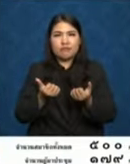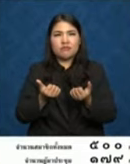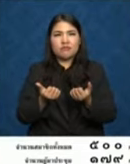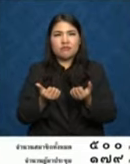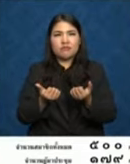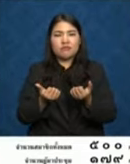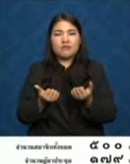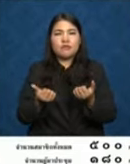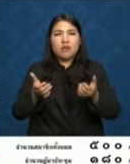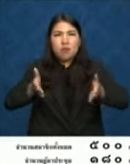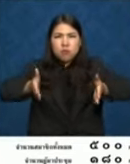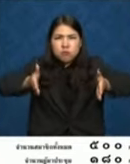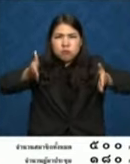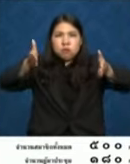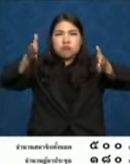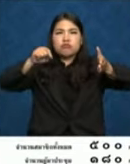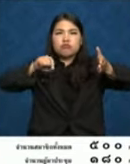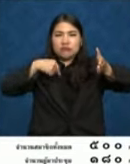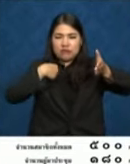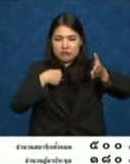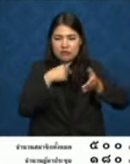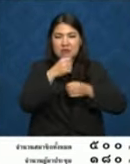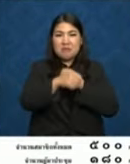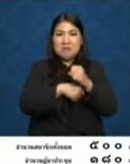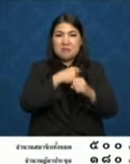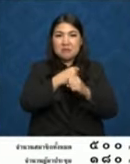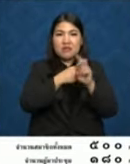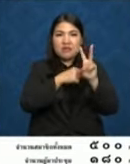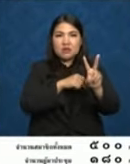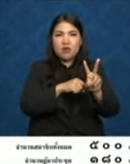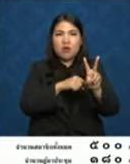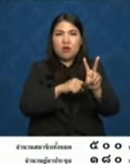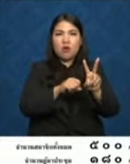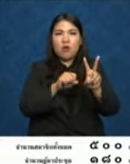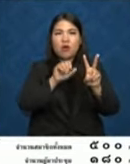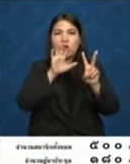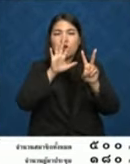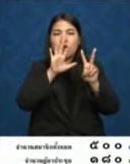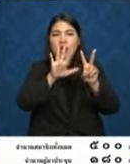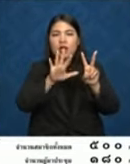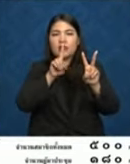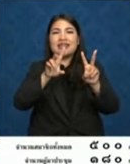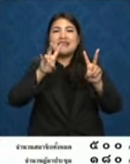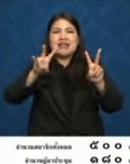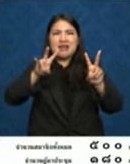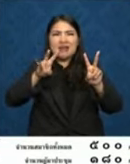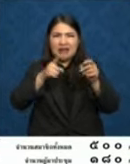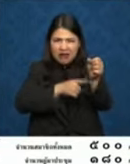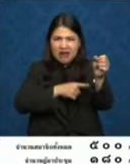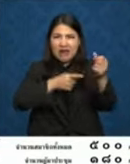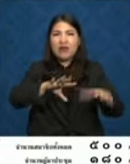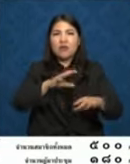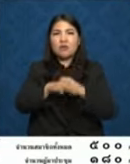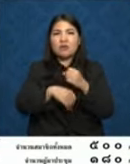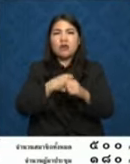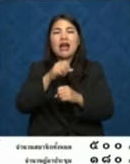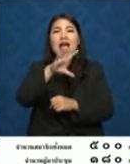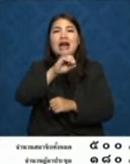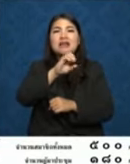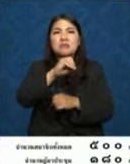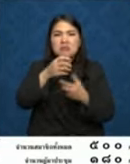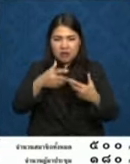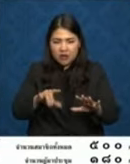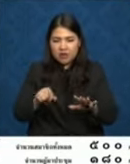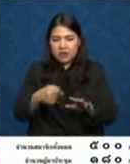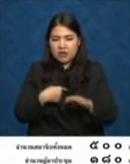นะครับสร้างมาเมื่อพ.ศ. 2517เป็นเวลา50ปีแล้วนะครับซึ่งมีนักเรียนตั้งแต่อนุบาลถึ